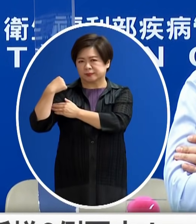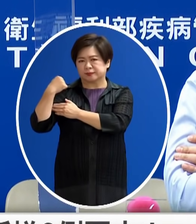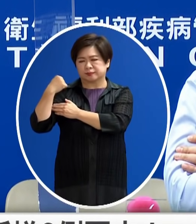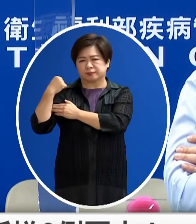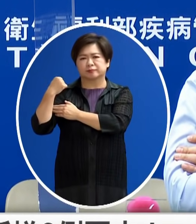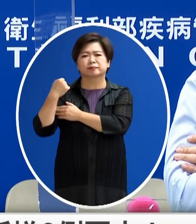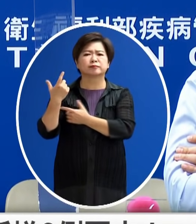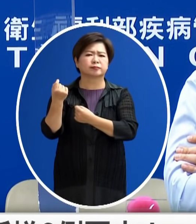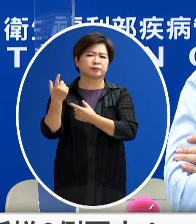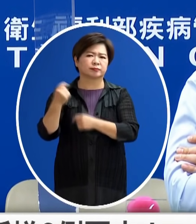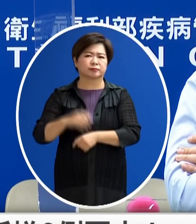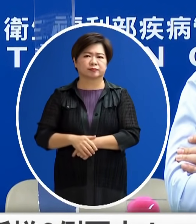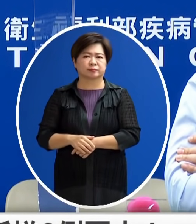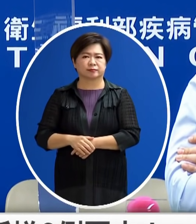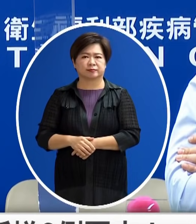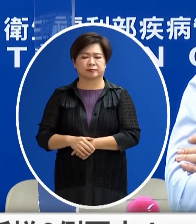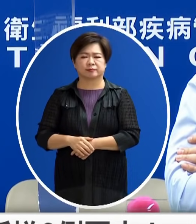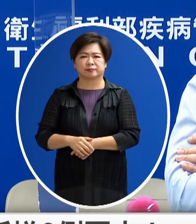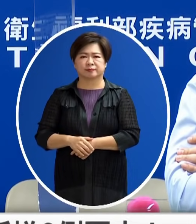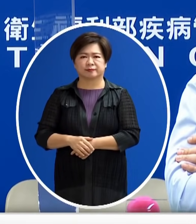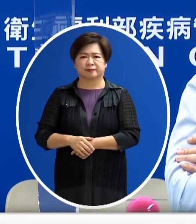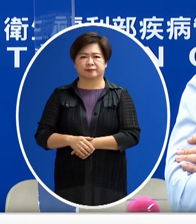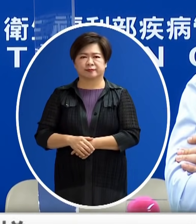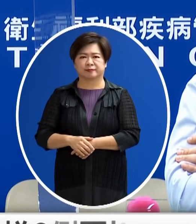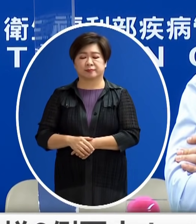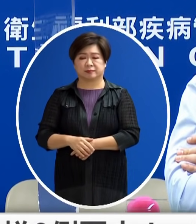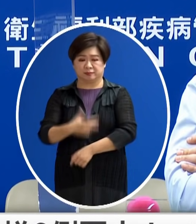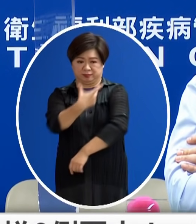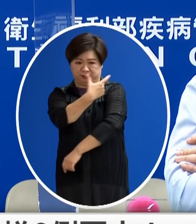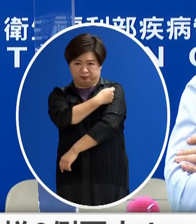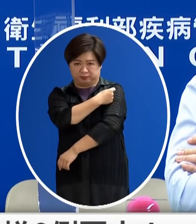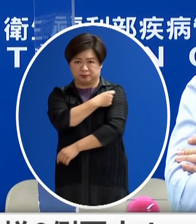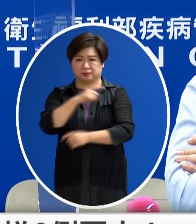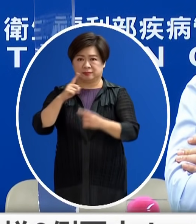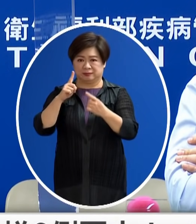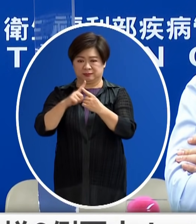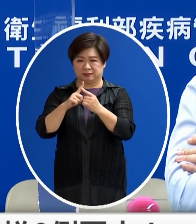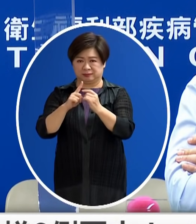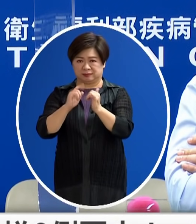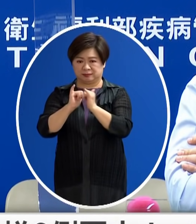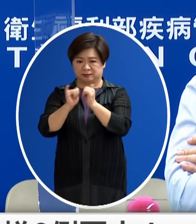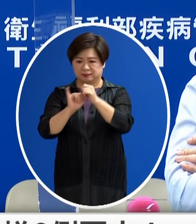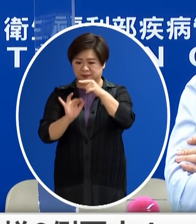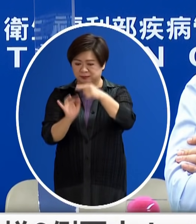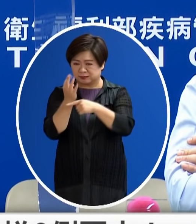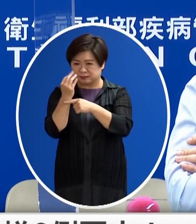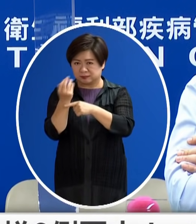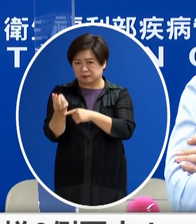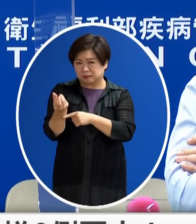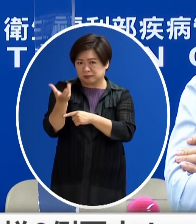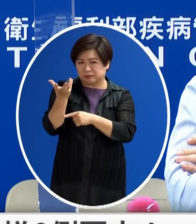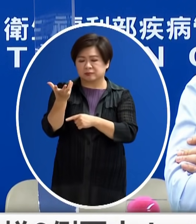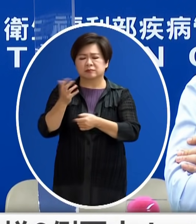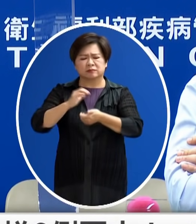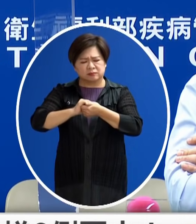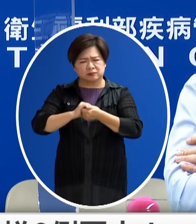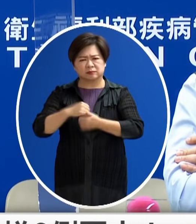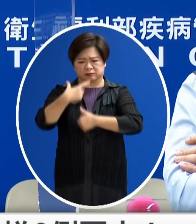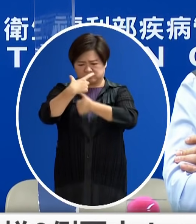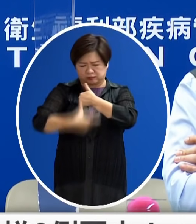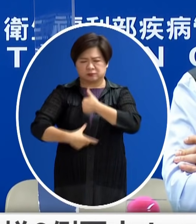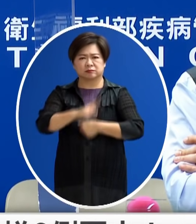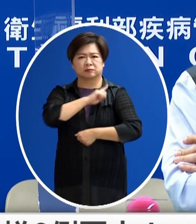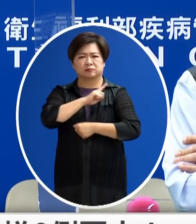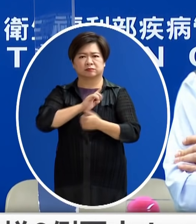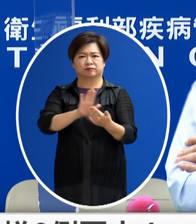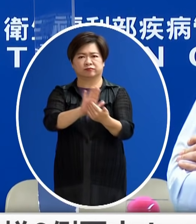哈，所以不管你是在哈，在打了疫苗到一定的程度哈，我们以前也强调哈，一定的个人的一